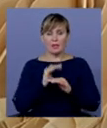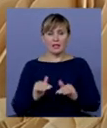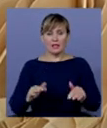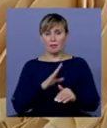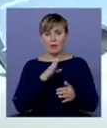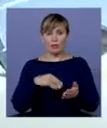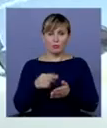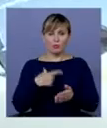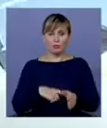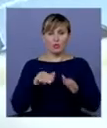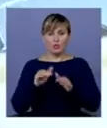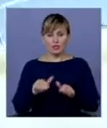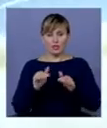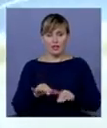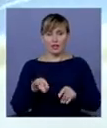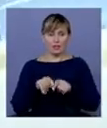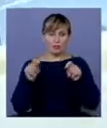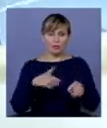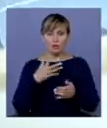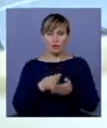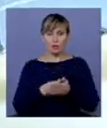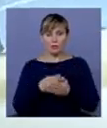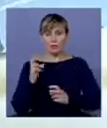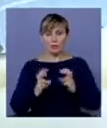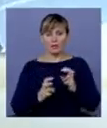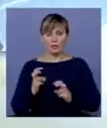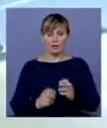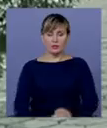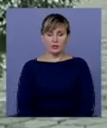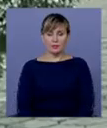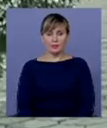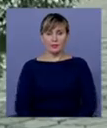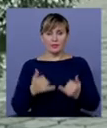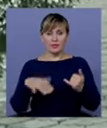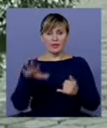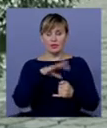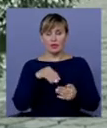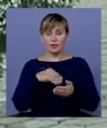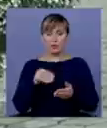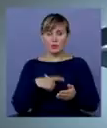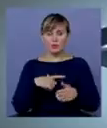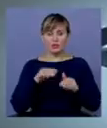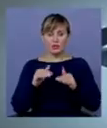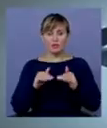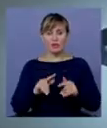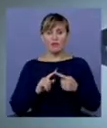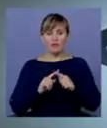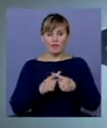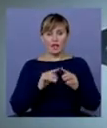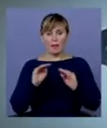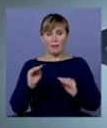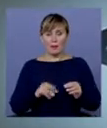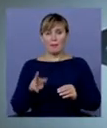мамы купили себе швейные машинки и запустили собственное производство. Они сейчас купили свои швейные машинки, вязальное оборудование.